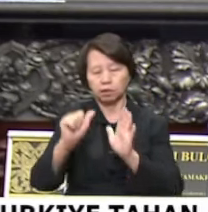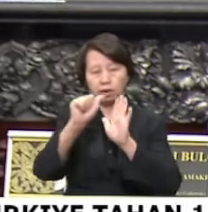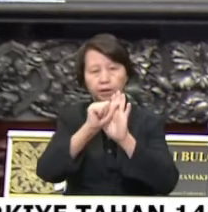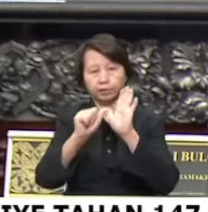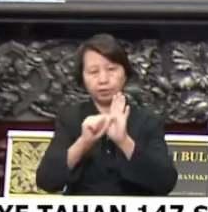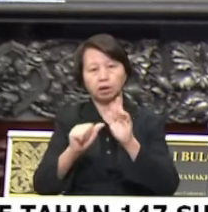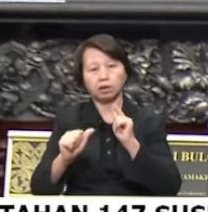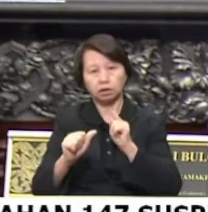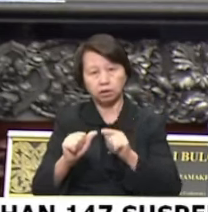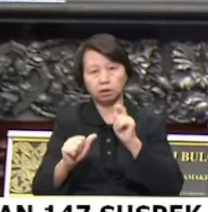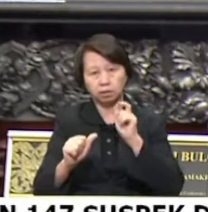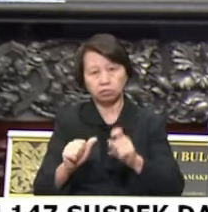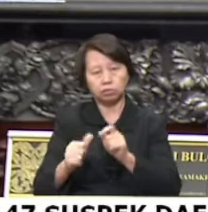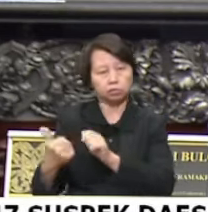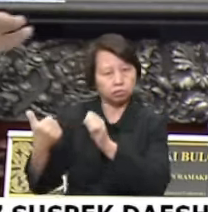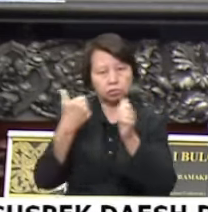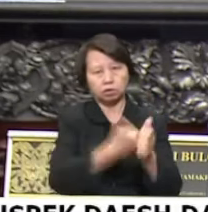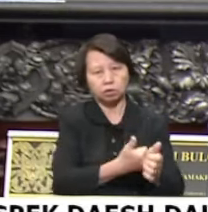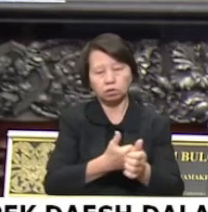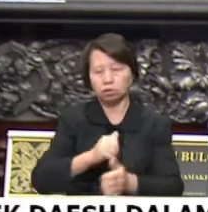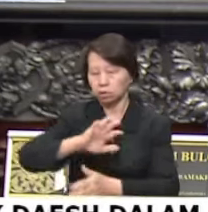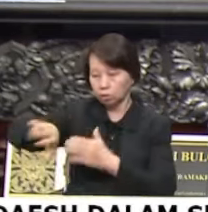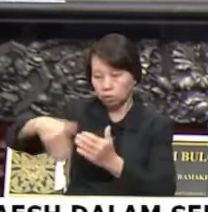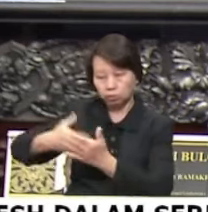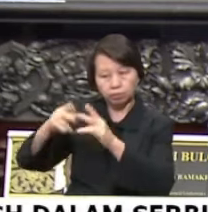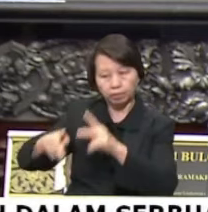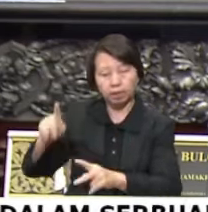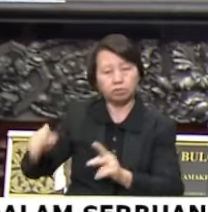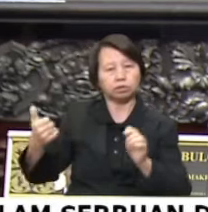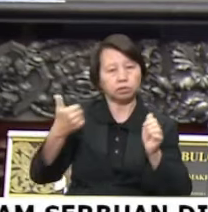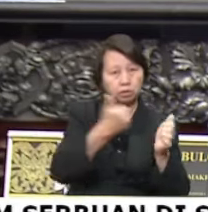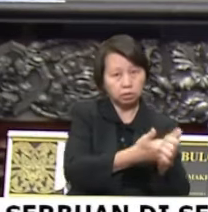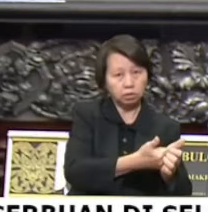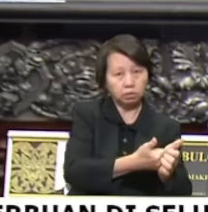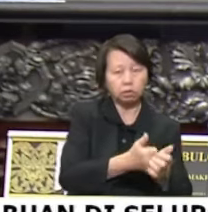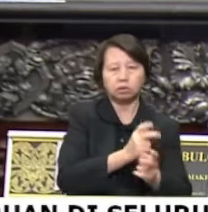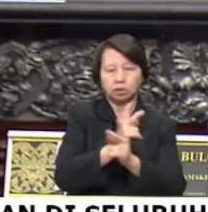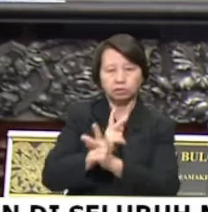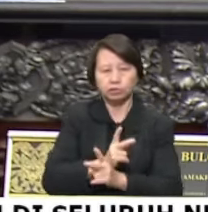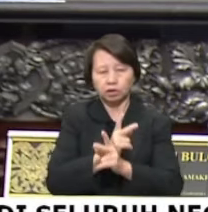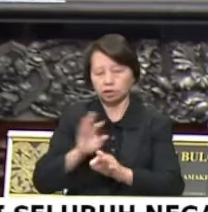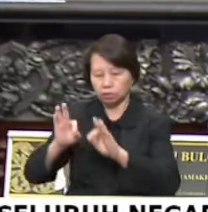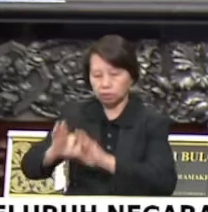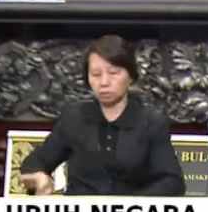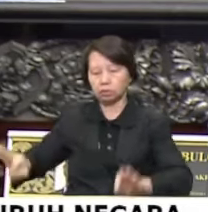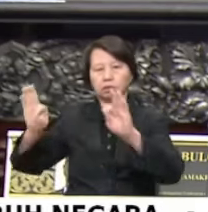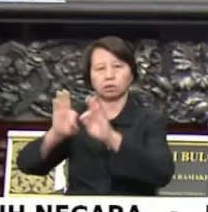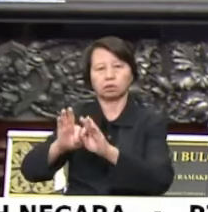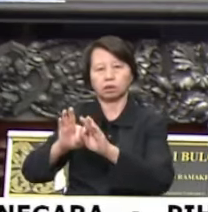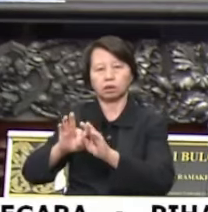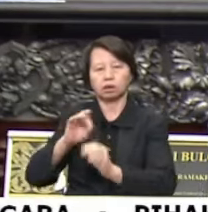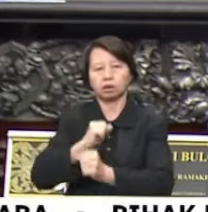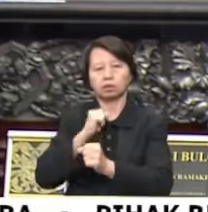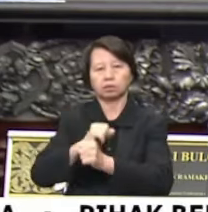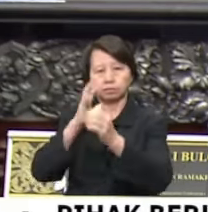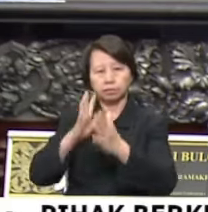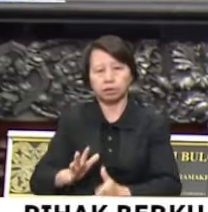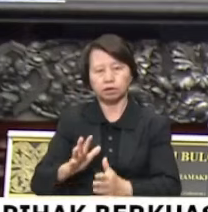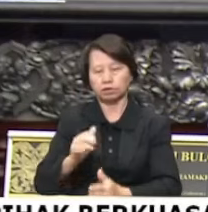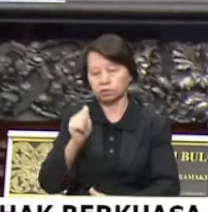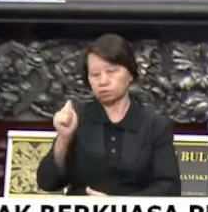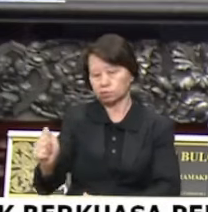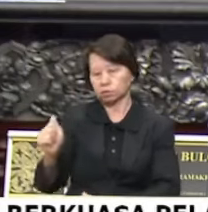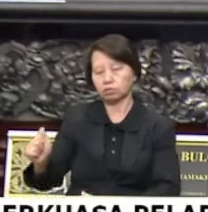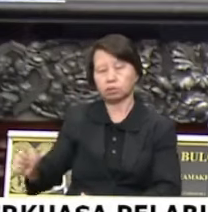ini haruslah dipatuhi oleh kesemua pihak untuk menjaga kepentingan pekerja masing-masing.